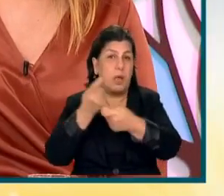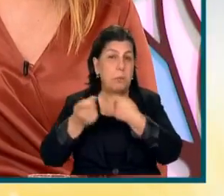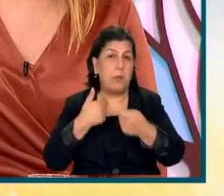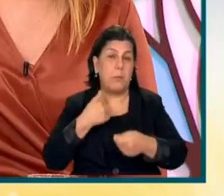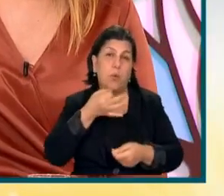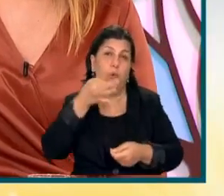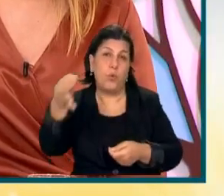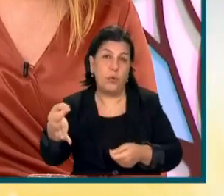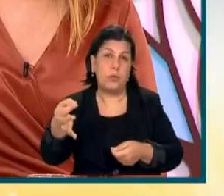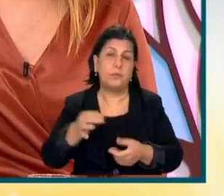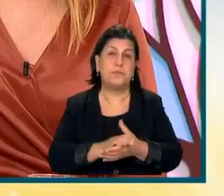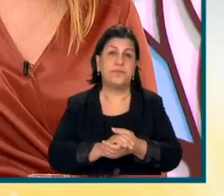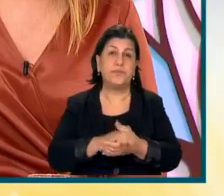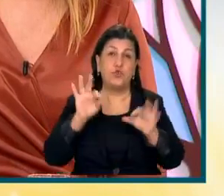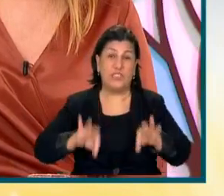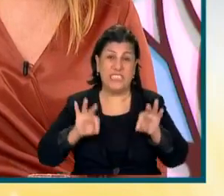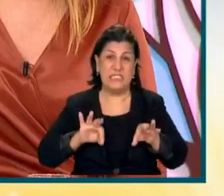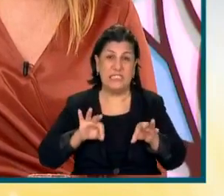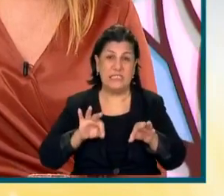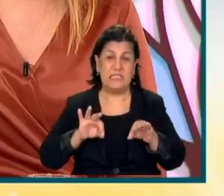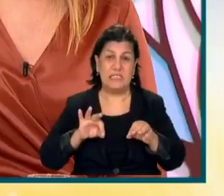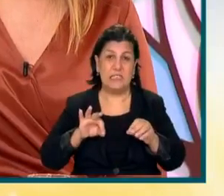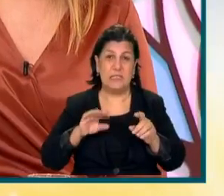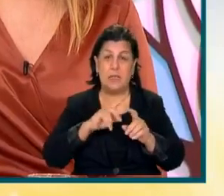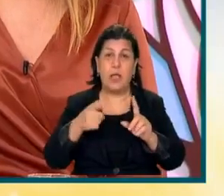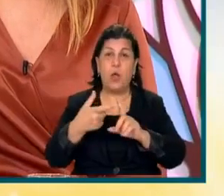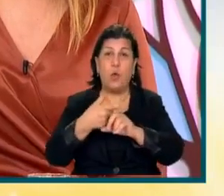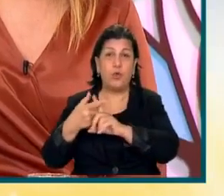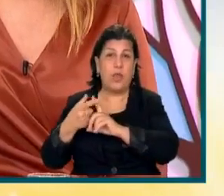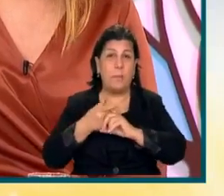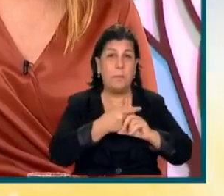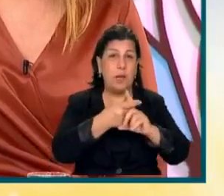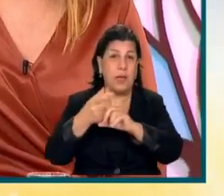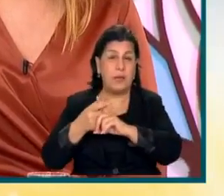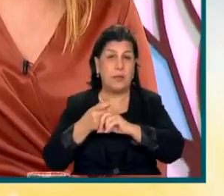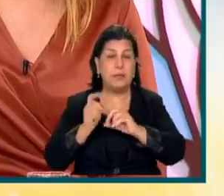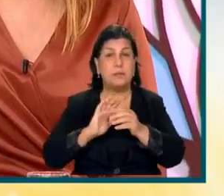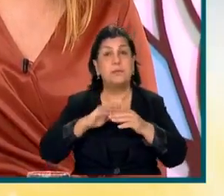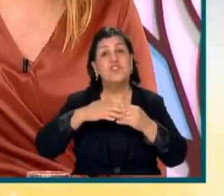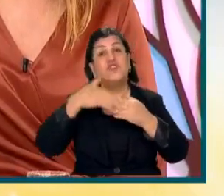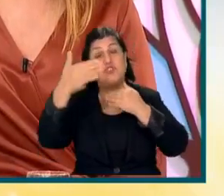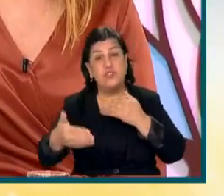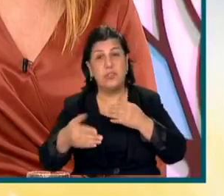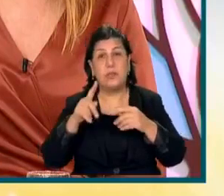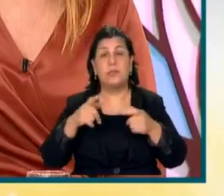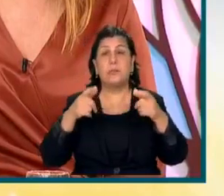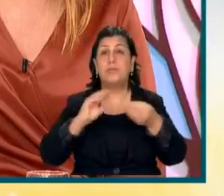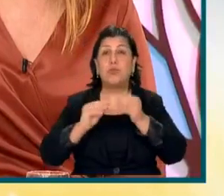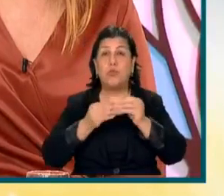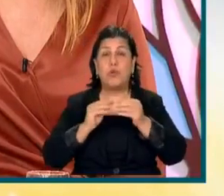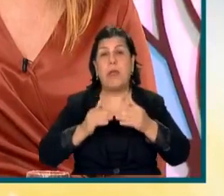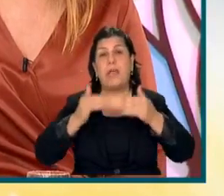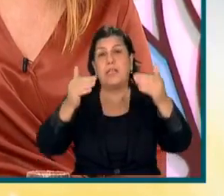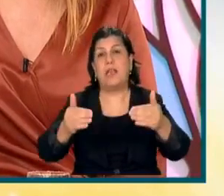bu noktada şu an önlemler kapsamında Bunu herkesin Yaptığını kabul edebilir ve bu sorunu